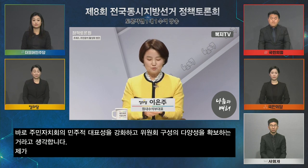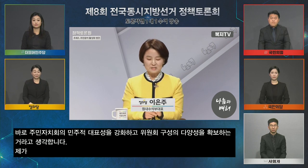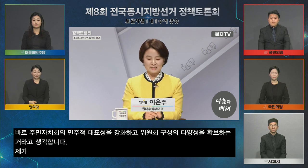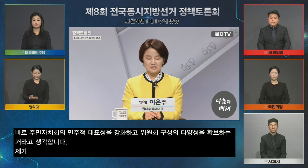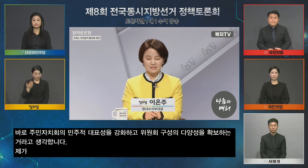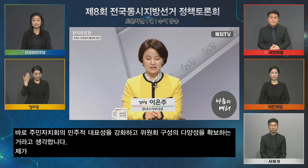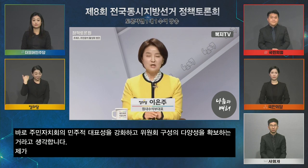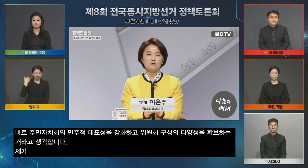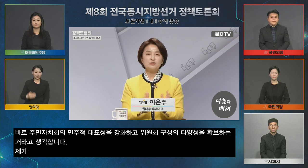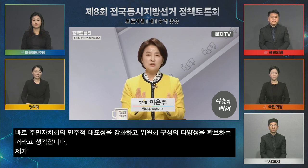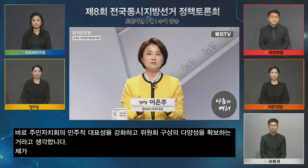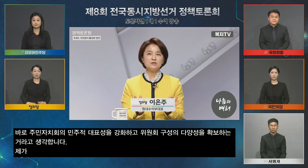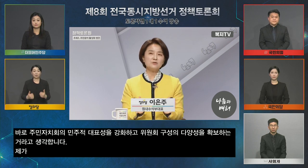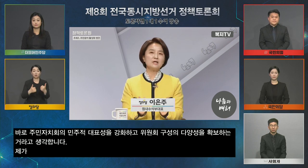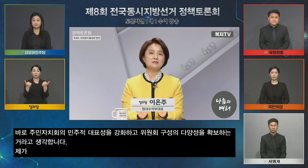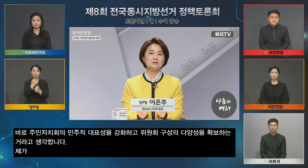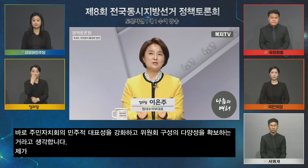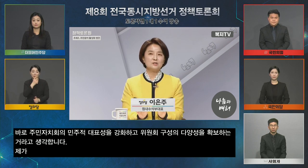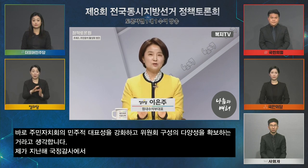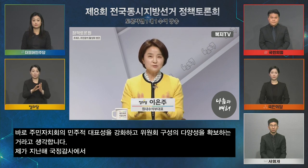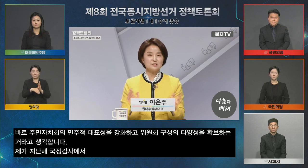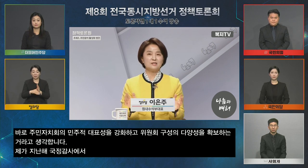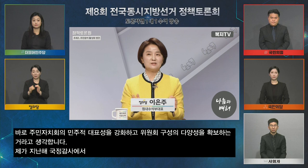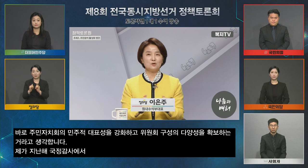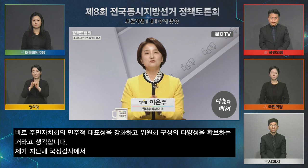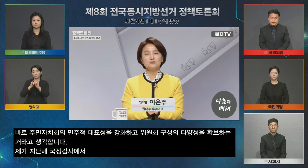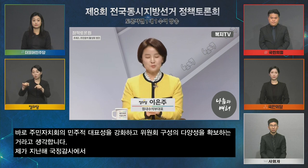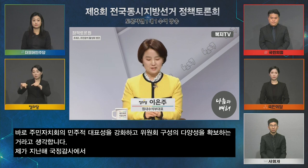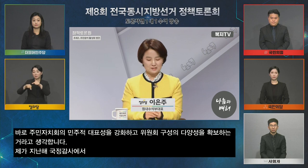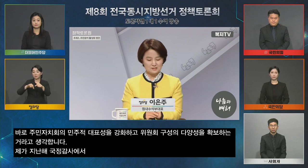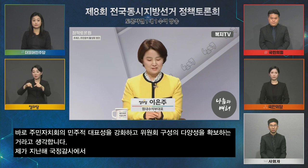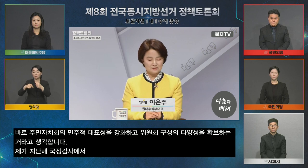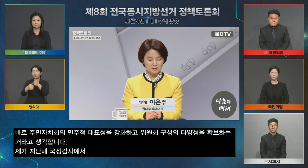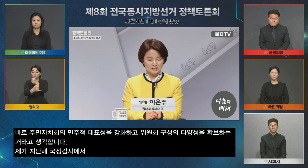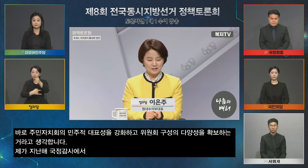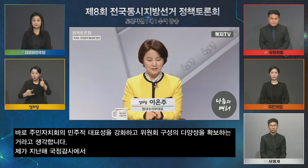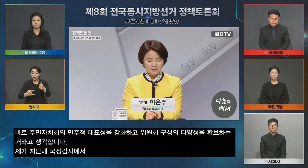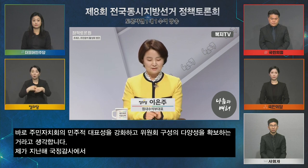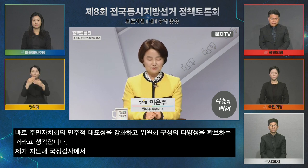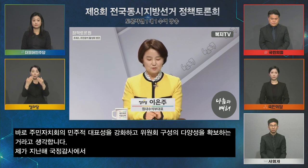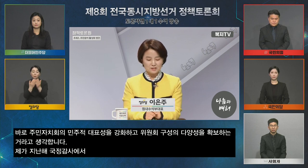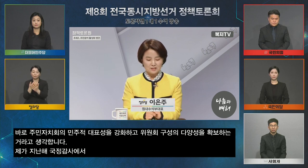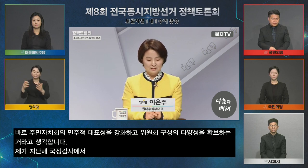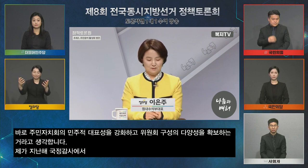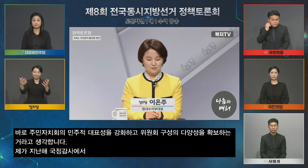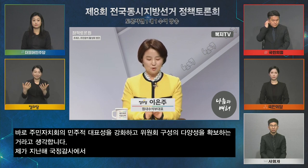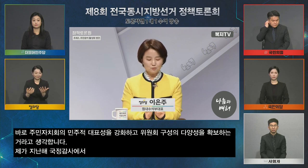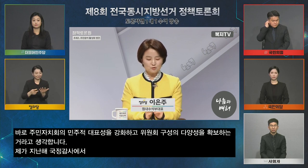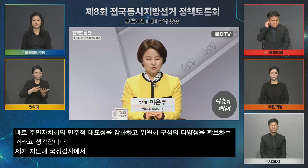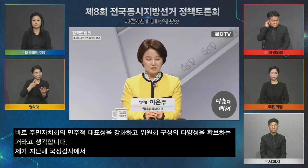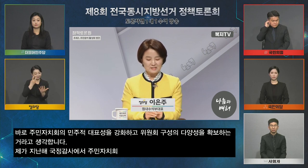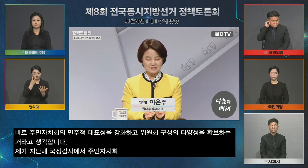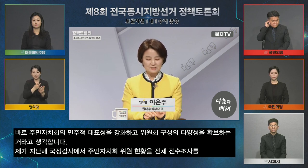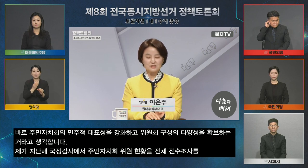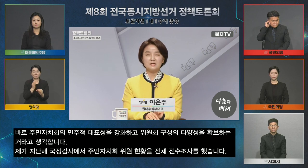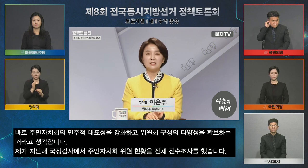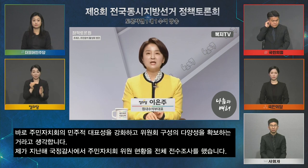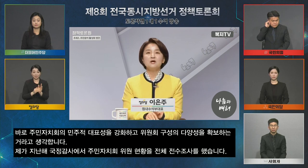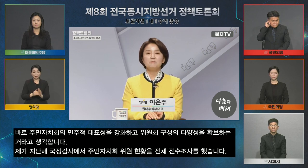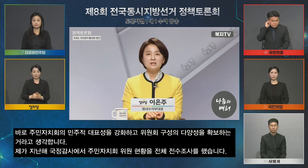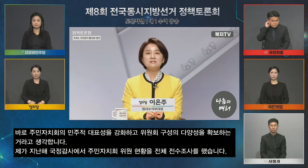주민 자치회 위원 현황을 전체 전수조사를 했습니다. 그랬더니 전국 주민